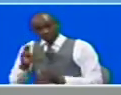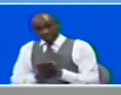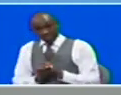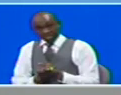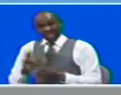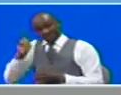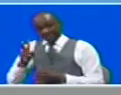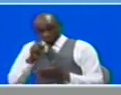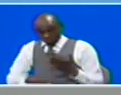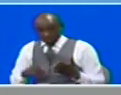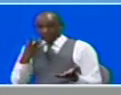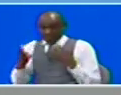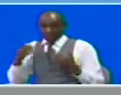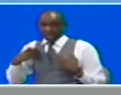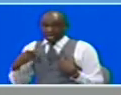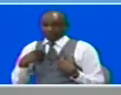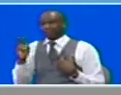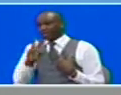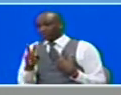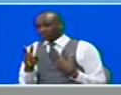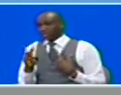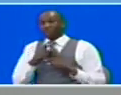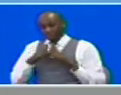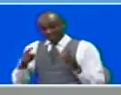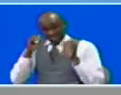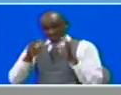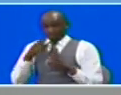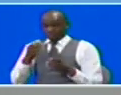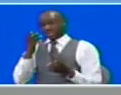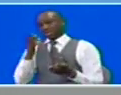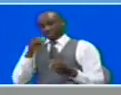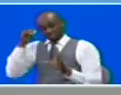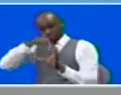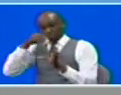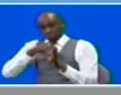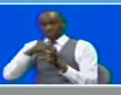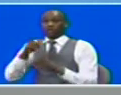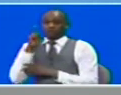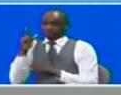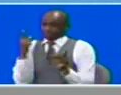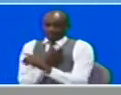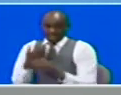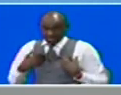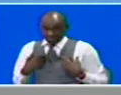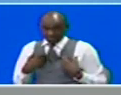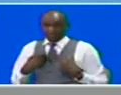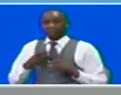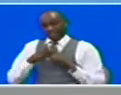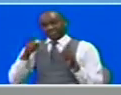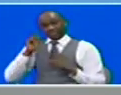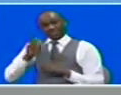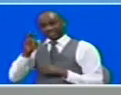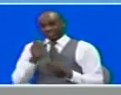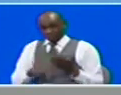unaweza pata kwamba kuna dosari hapa na pale, lakini tukiiweka kwa mizani ya sheria, kuna tofauti. Lakini tukikuja tuangalie mambo